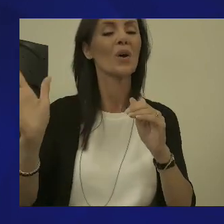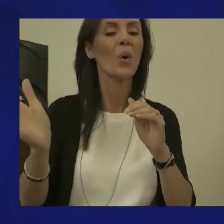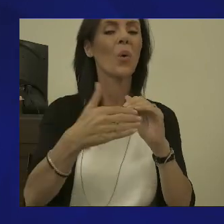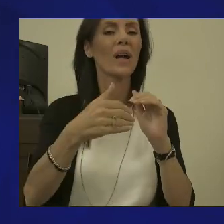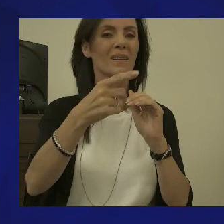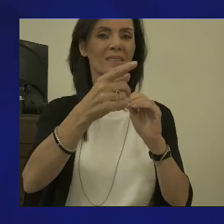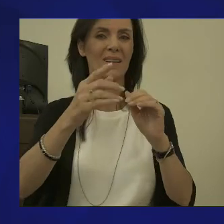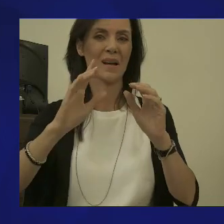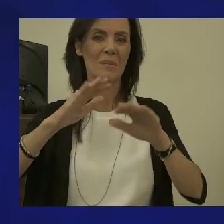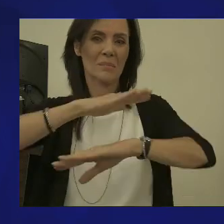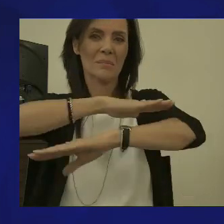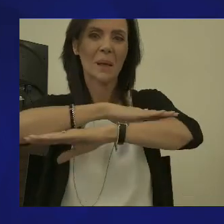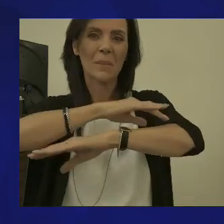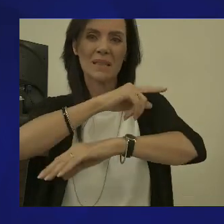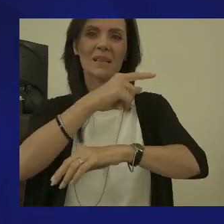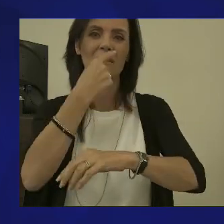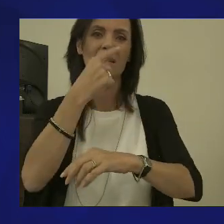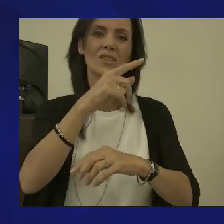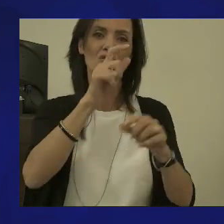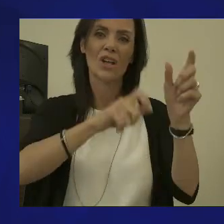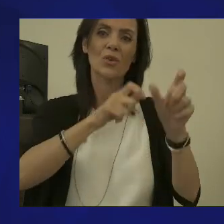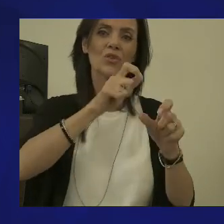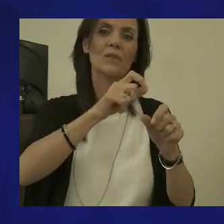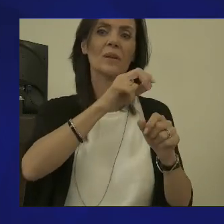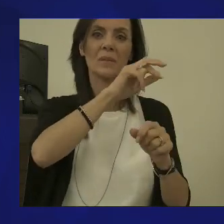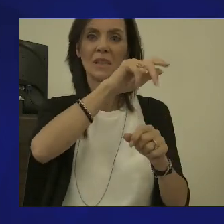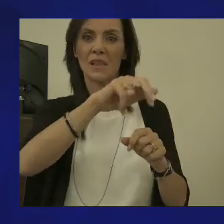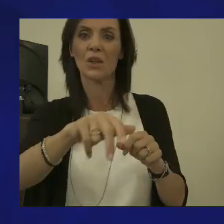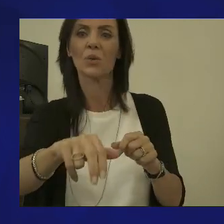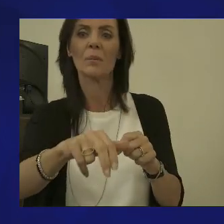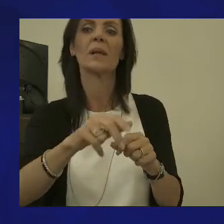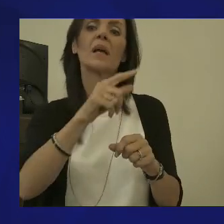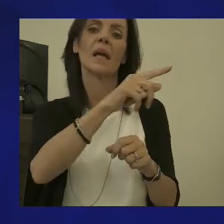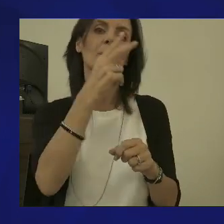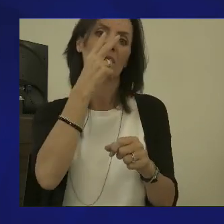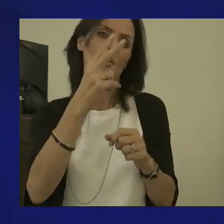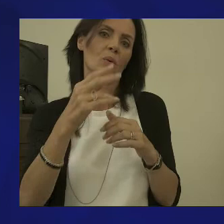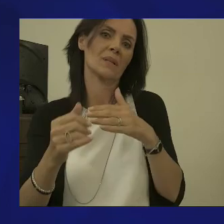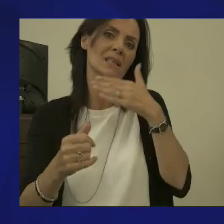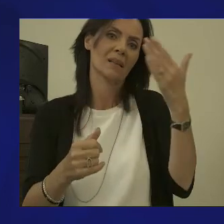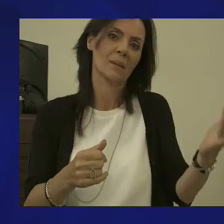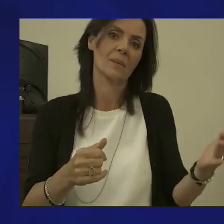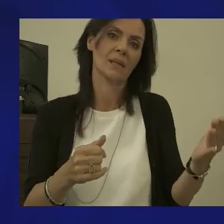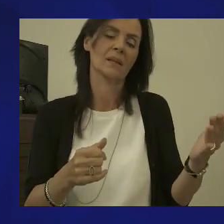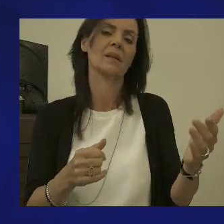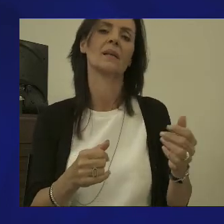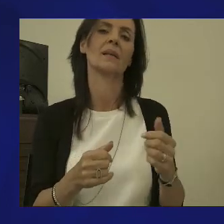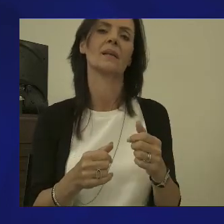המרפסת, אריאל, עדיין כשתושבים ירדו למטה, הם יראו מצד ימין